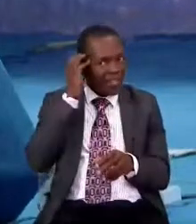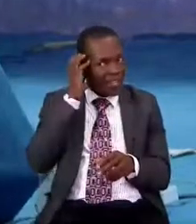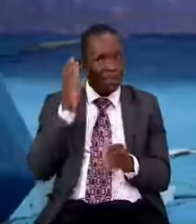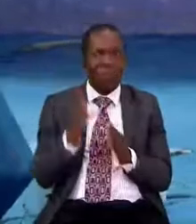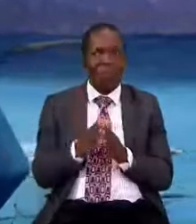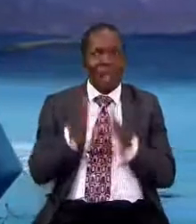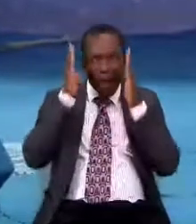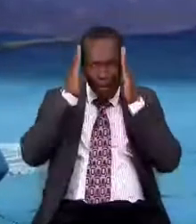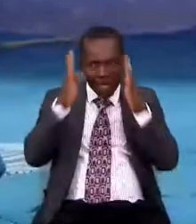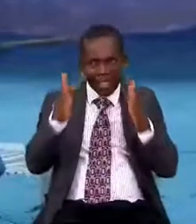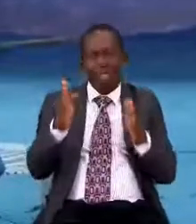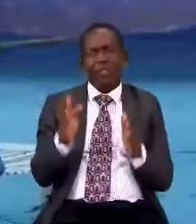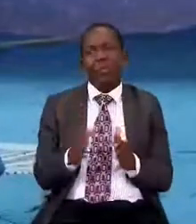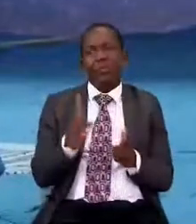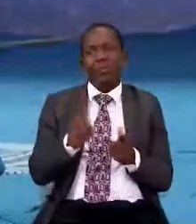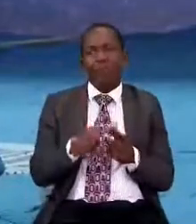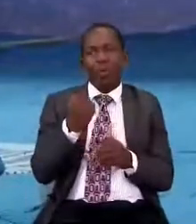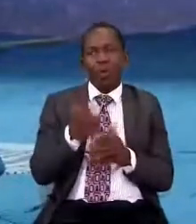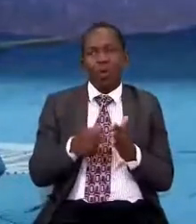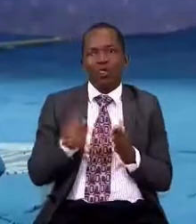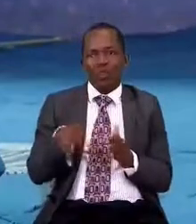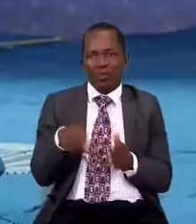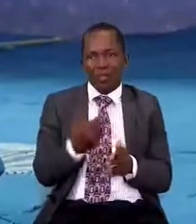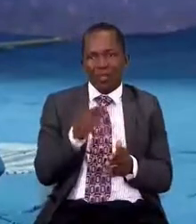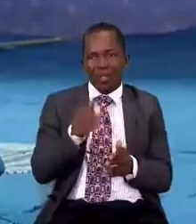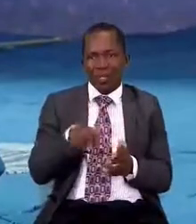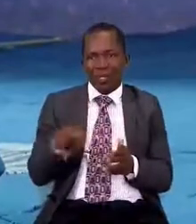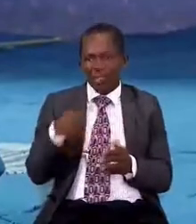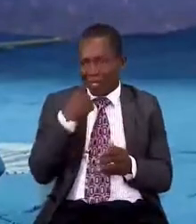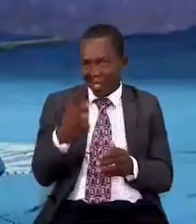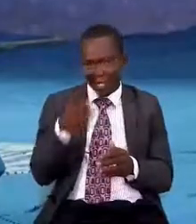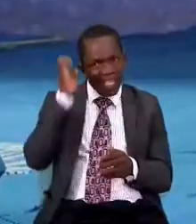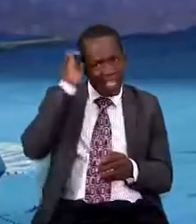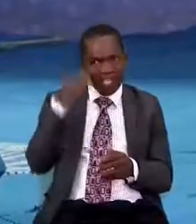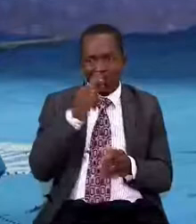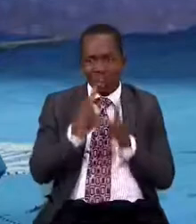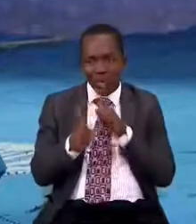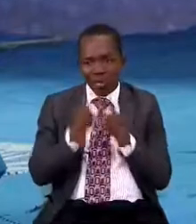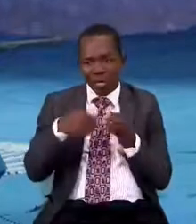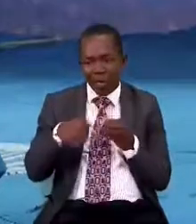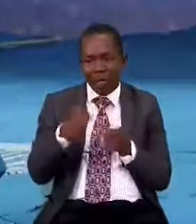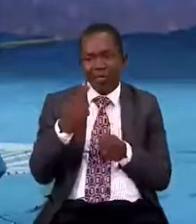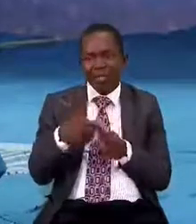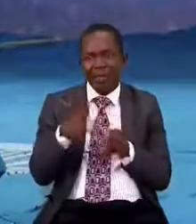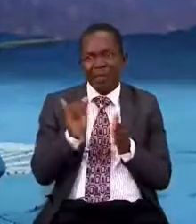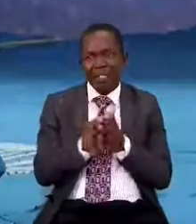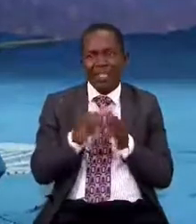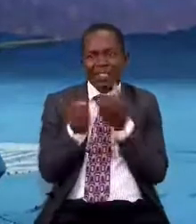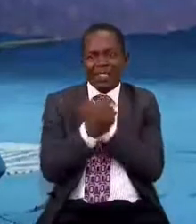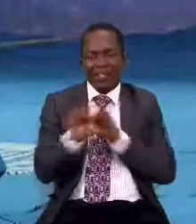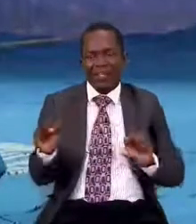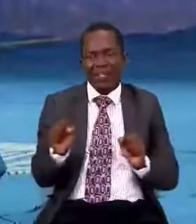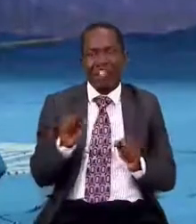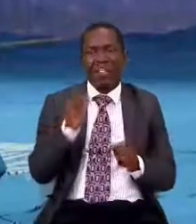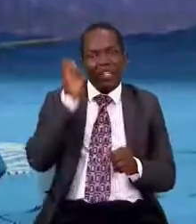qui sauve. Ils ont prêté attention à ce qu'il disait. Il a parlé de ce que Christ a fait, ce que Christ fera,